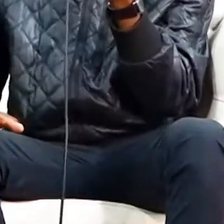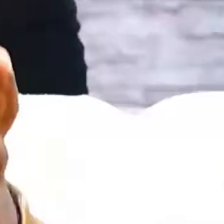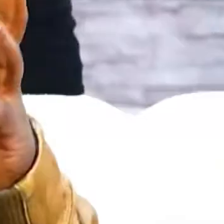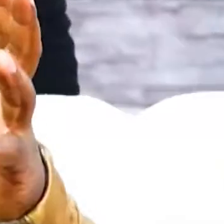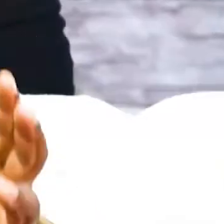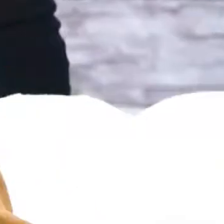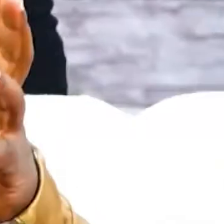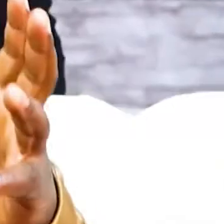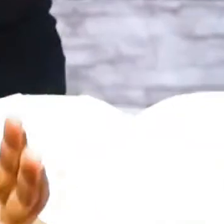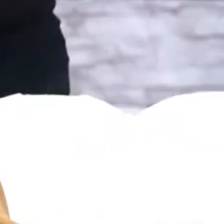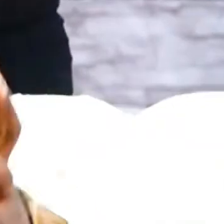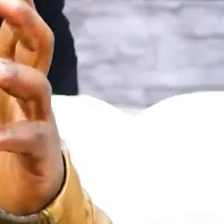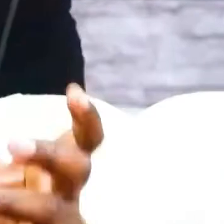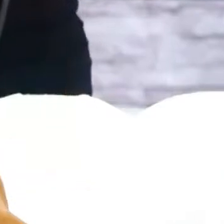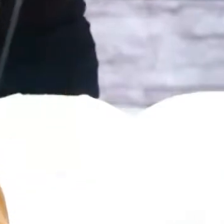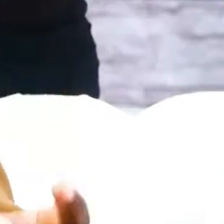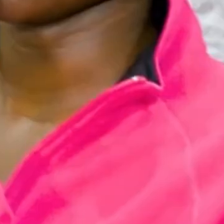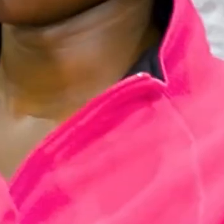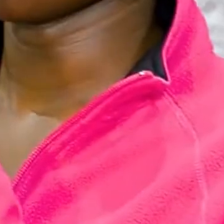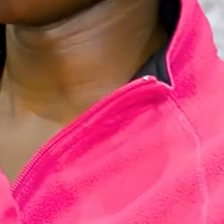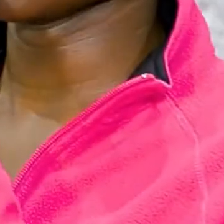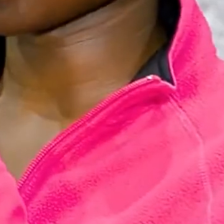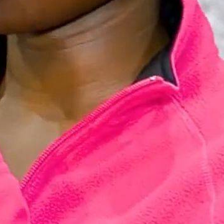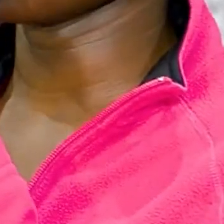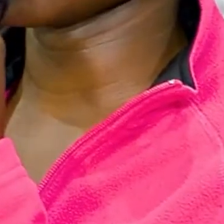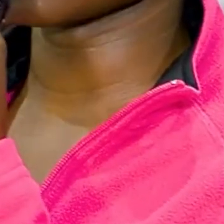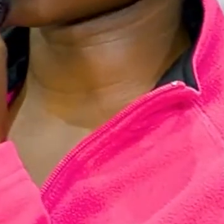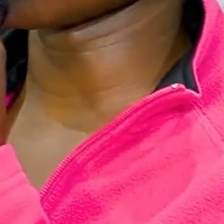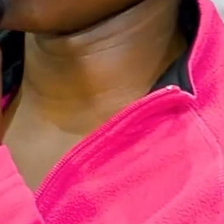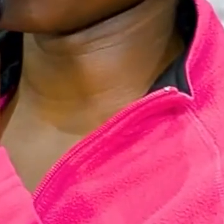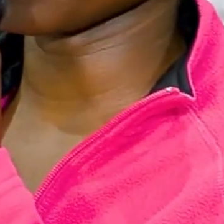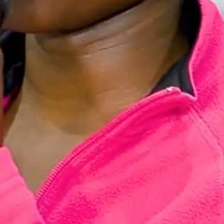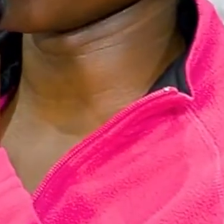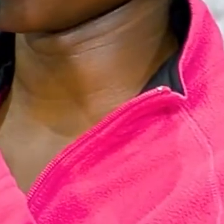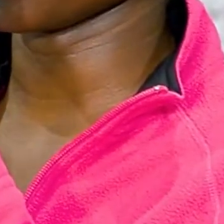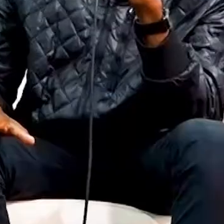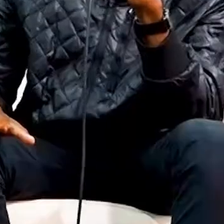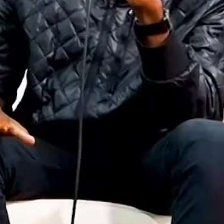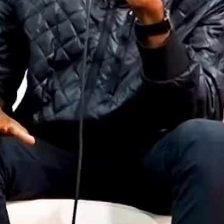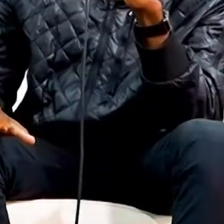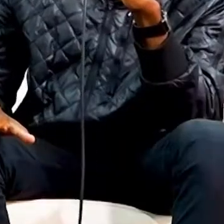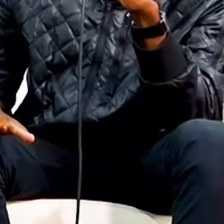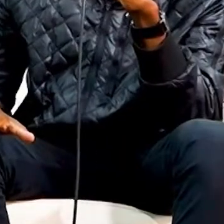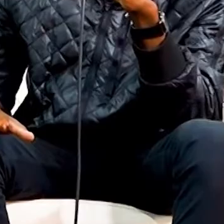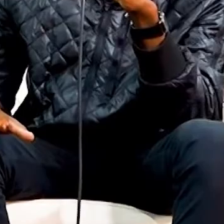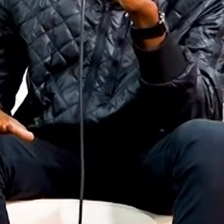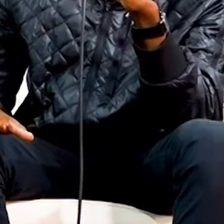unza misumbu ticha faraneku unza misumbu.